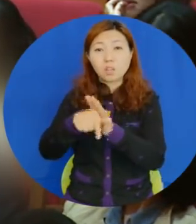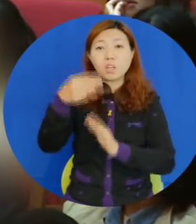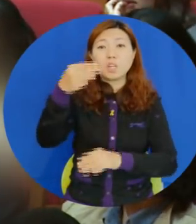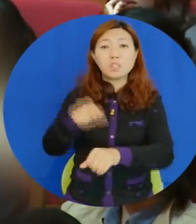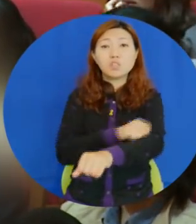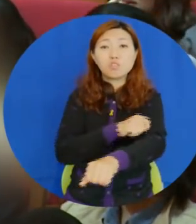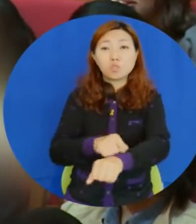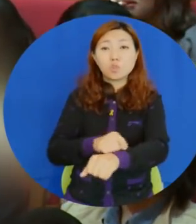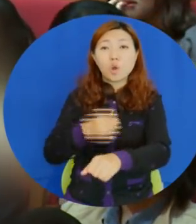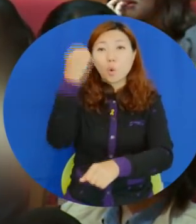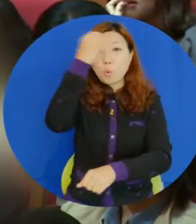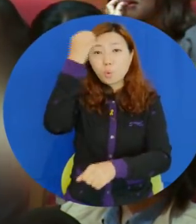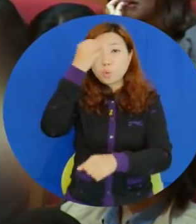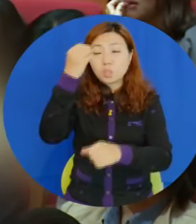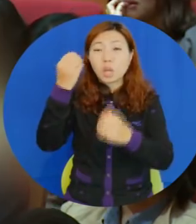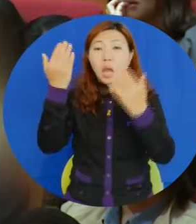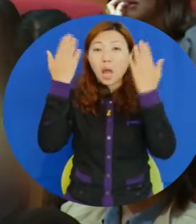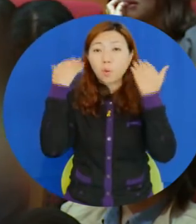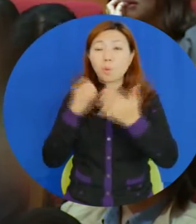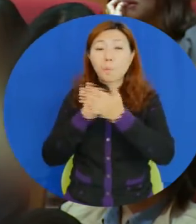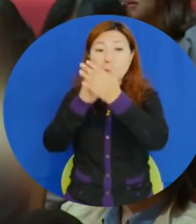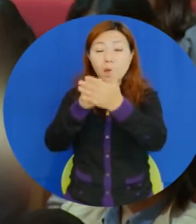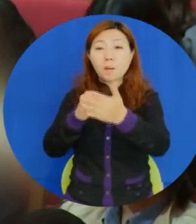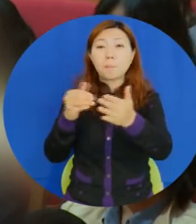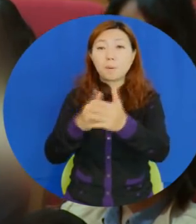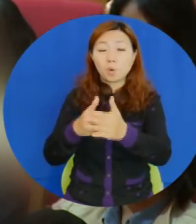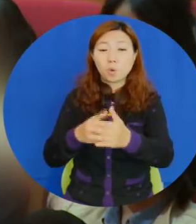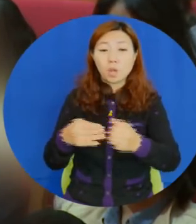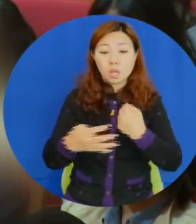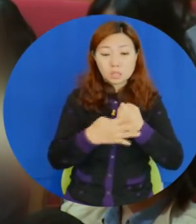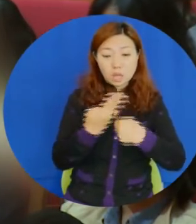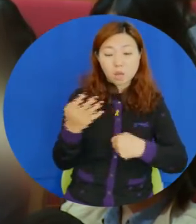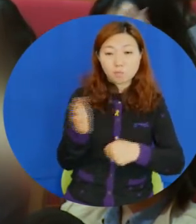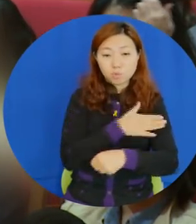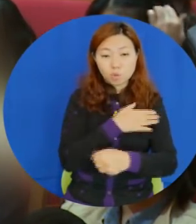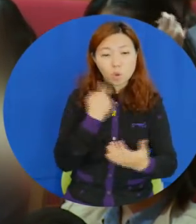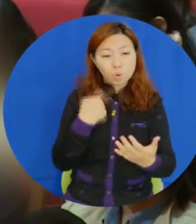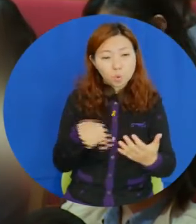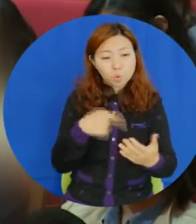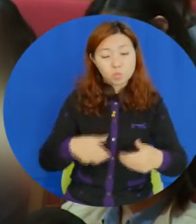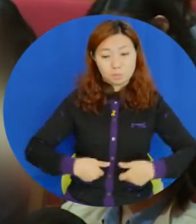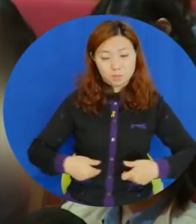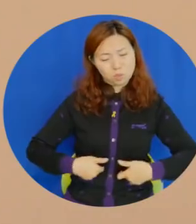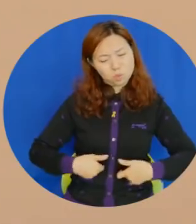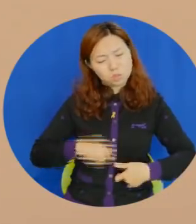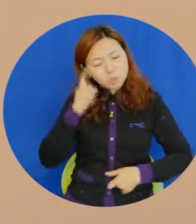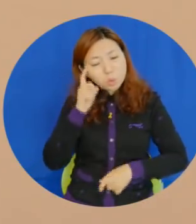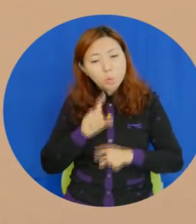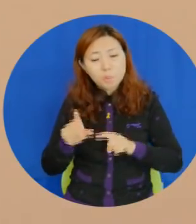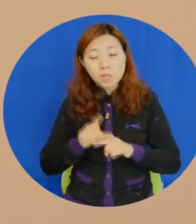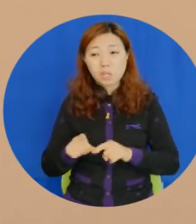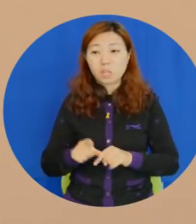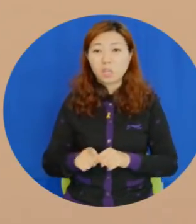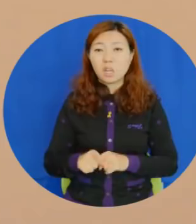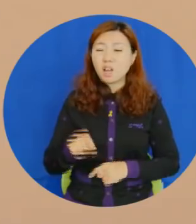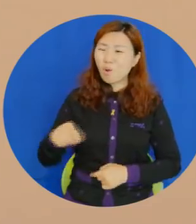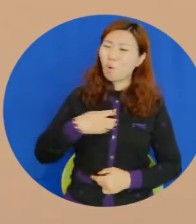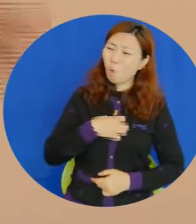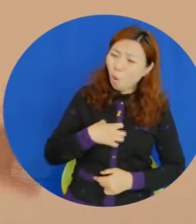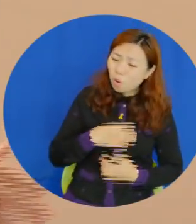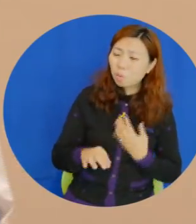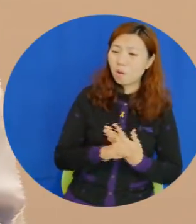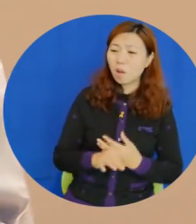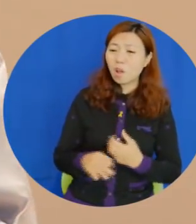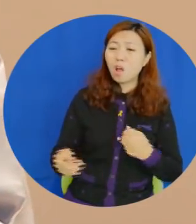특목고를 가야 되고, 특목고를 가려면 초등학교 4학년 정도에서는 공부를 시작을 해야 아, 그런 되는데, 걱정이